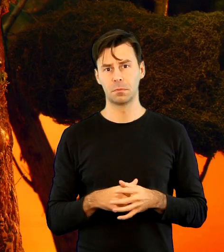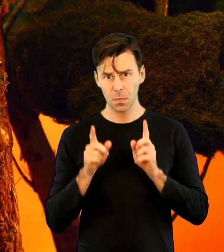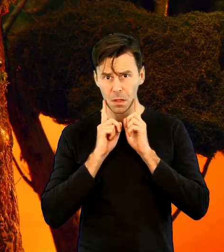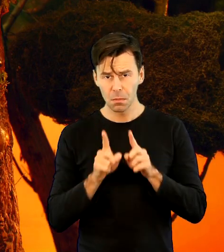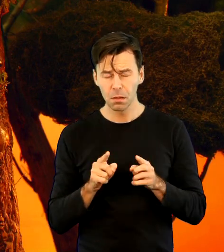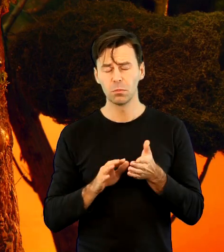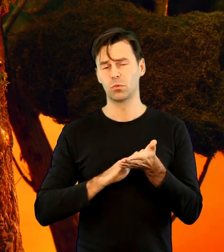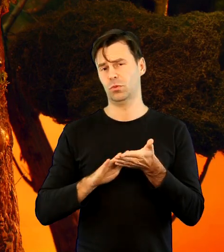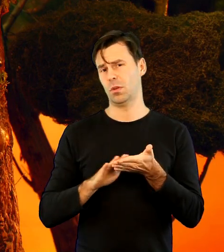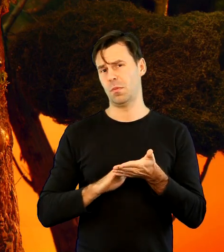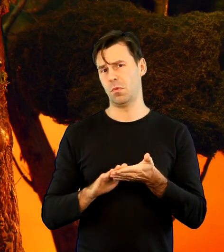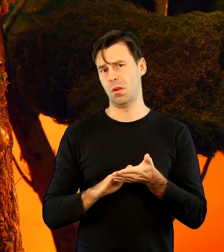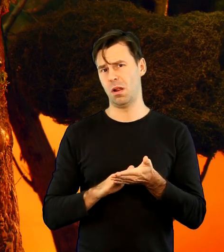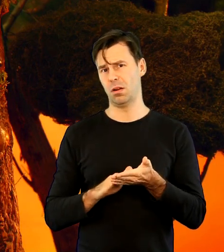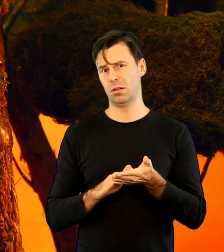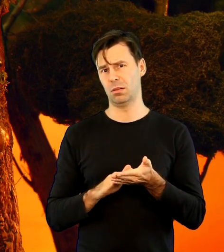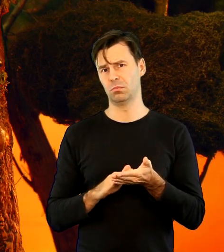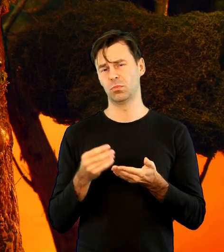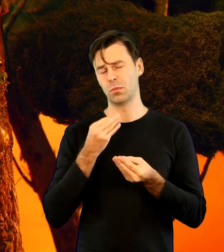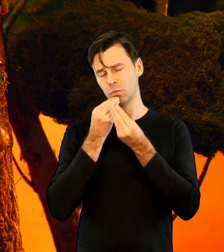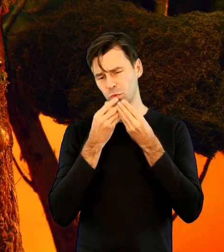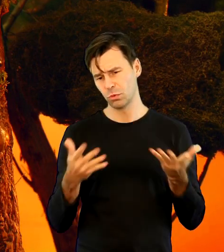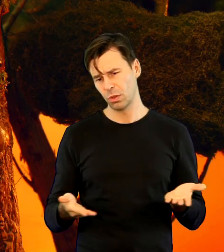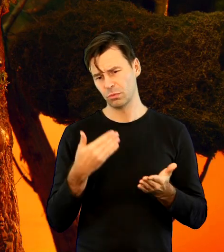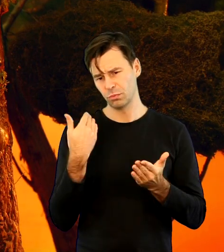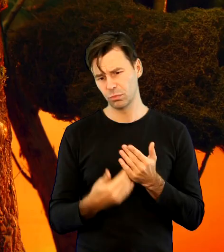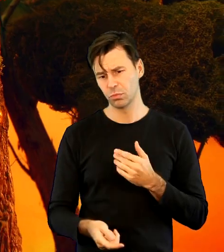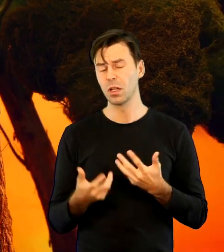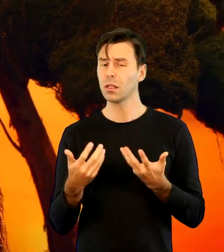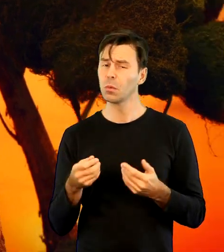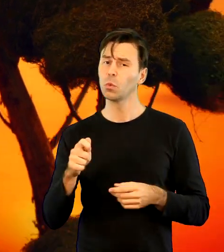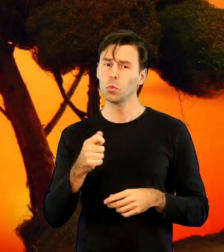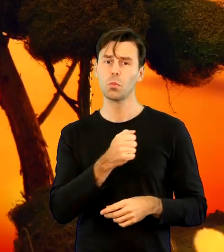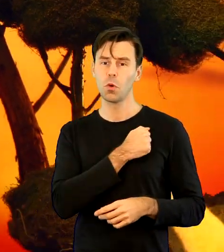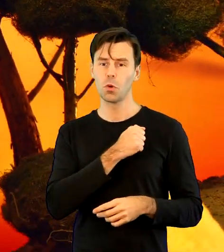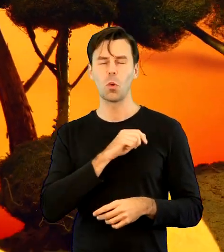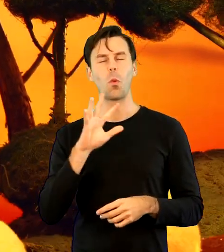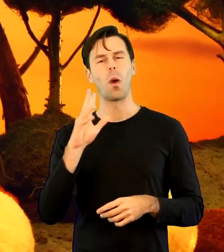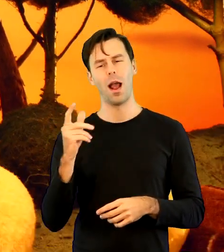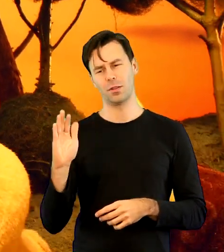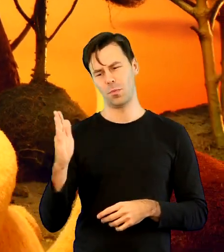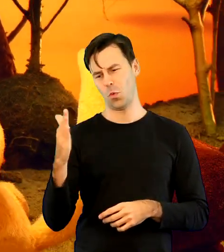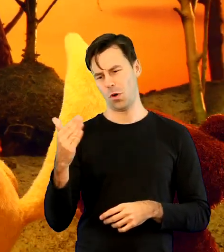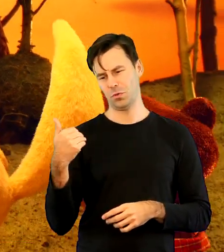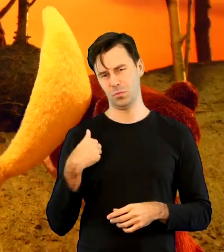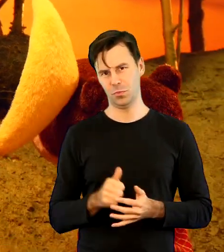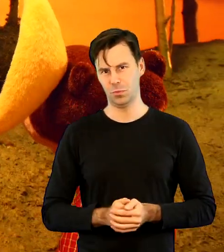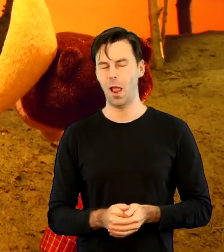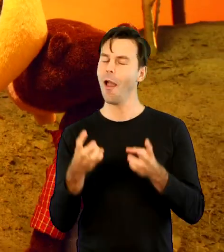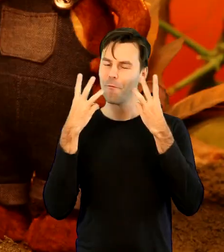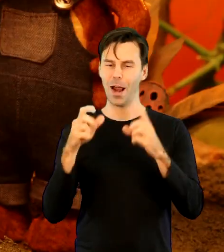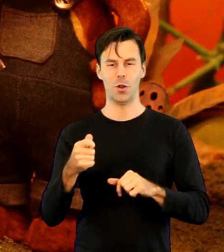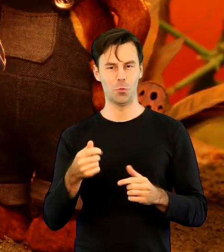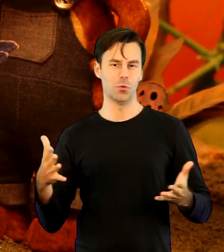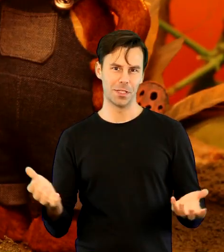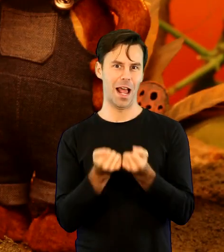Naprawdę? Przepraszam, zepsułam wam przyjęcie. Chciałam tylko pożyczyć na chwilę, bo tak pięknie błyszczą. Najważniejsze, że klucz